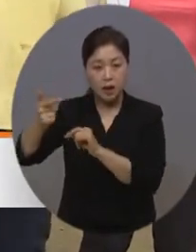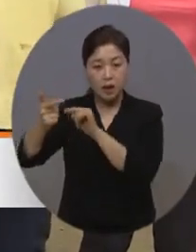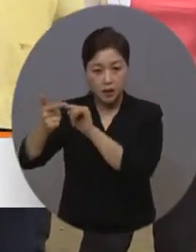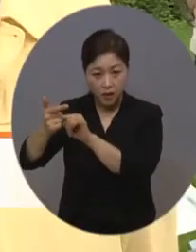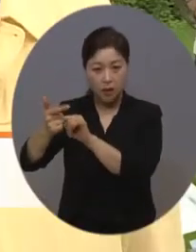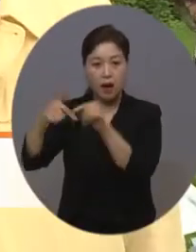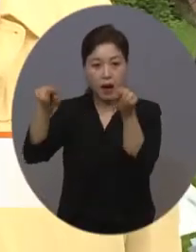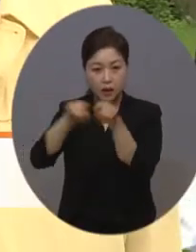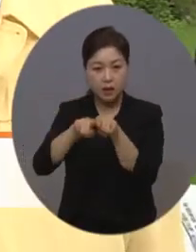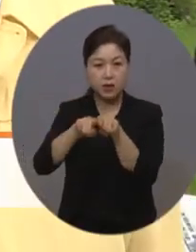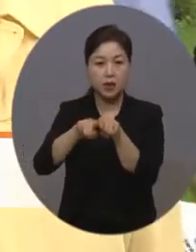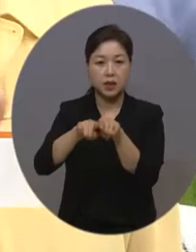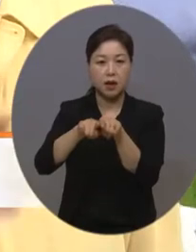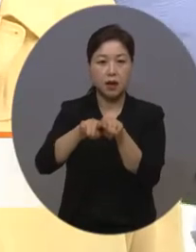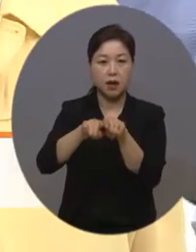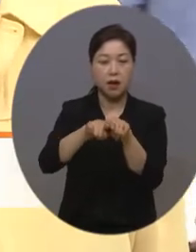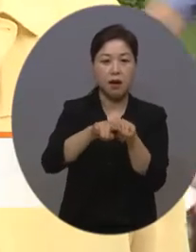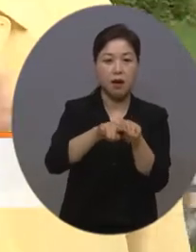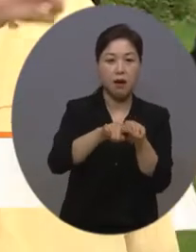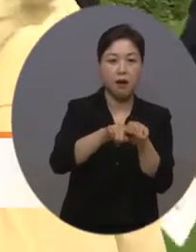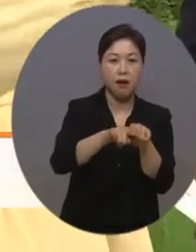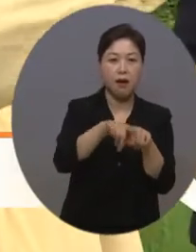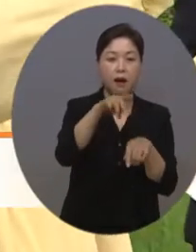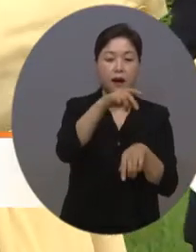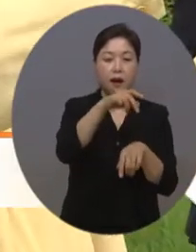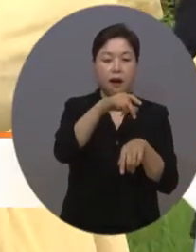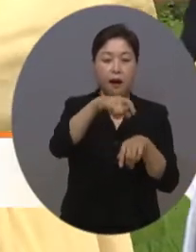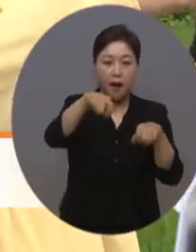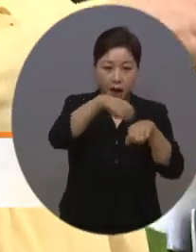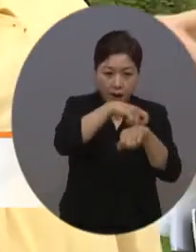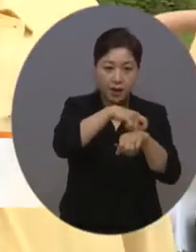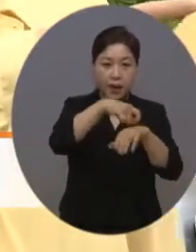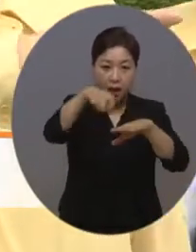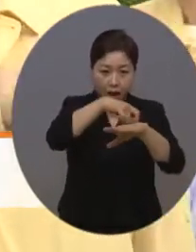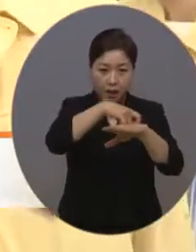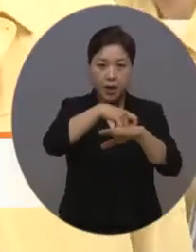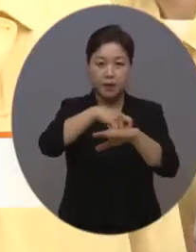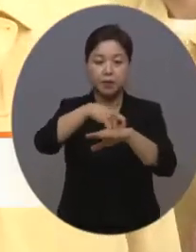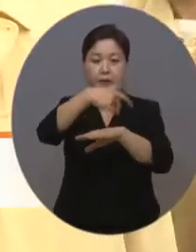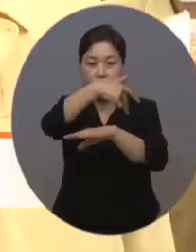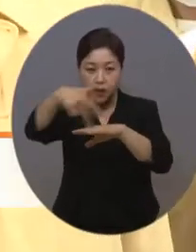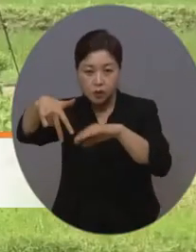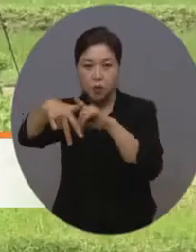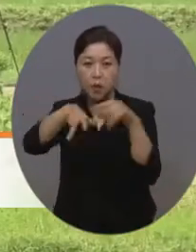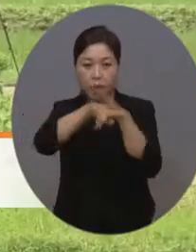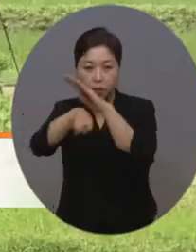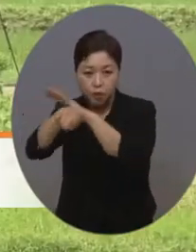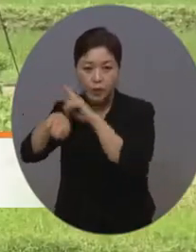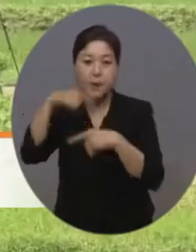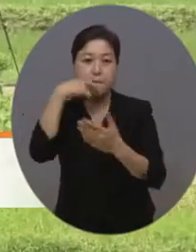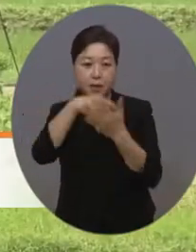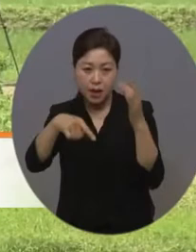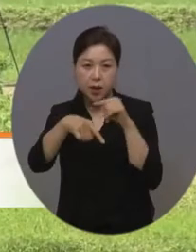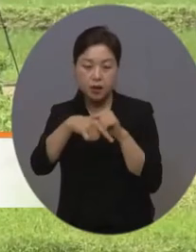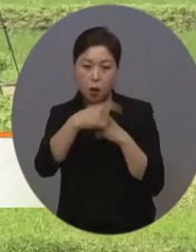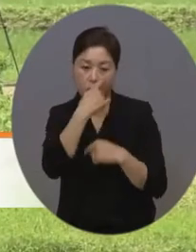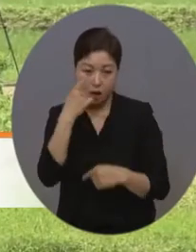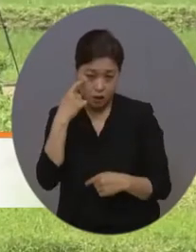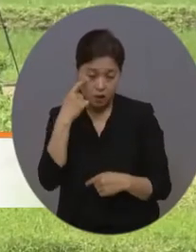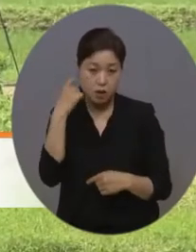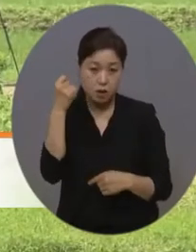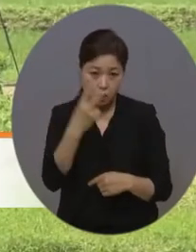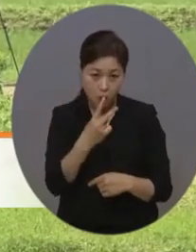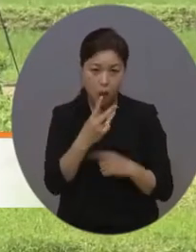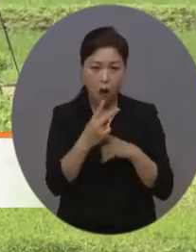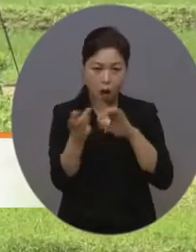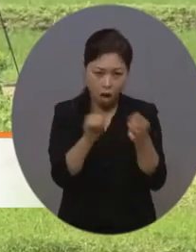진도를 잇따라 방문해 집중호우에 따른 병해충 공동방제 현황을 파악하고 시름에 빠진 피해 농가를 위로하는